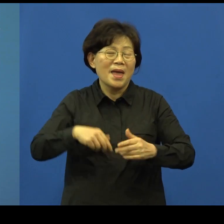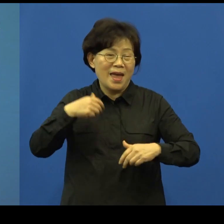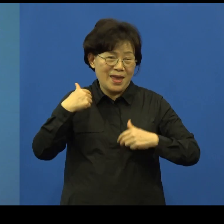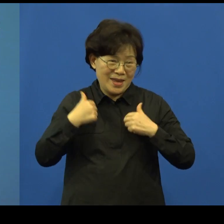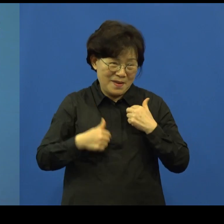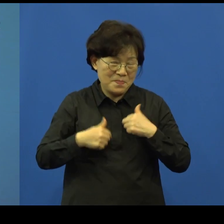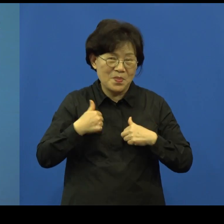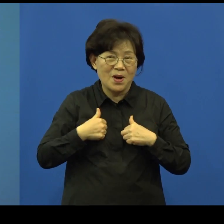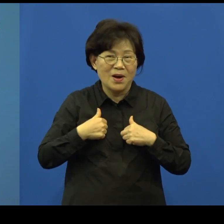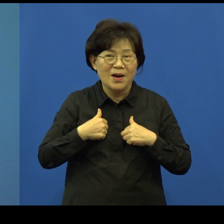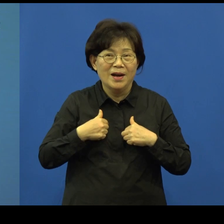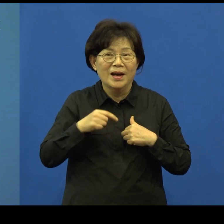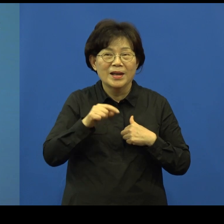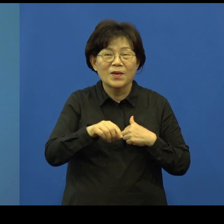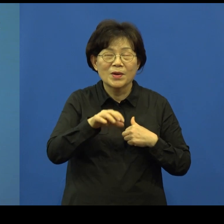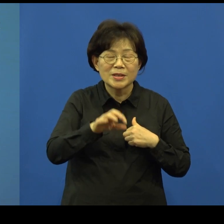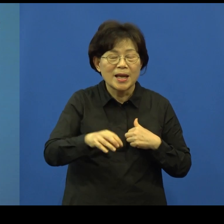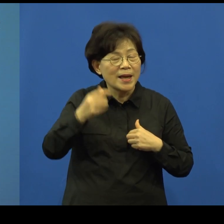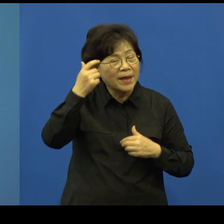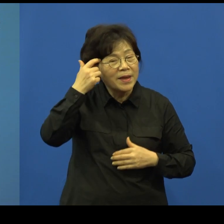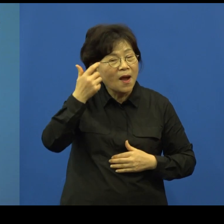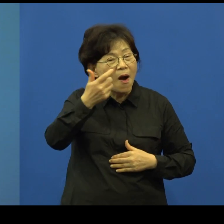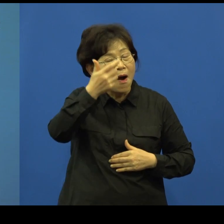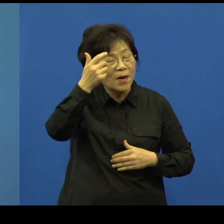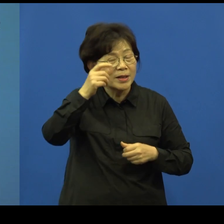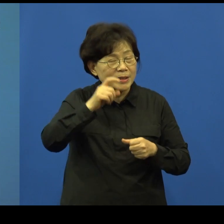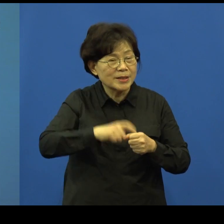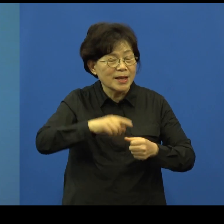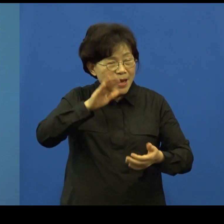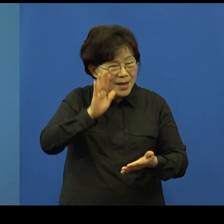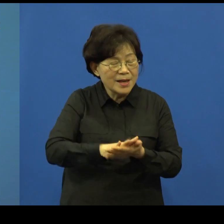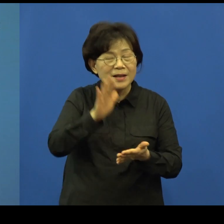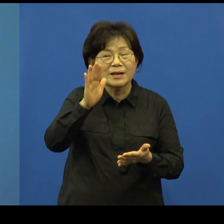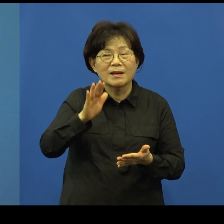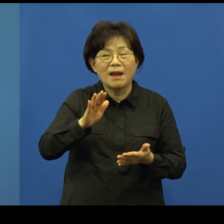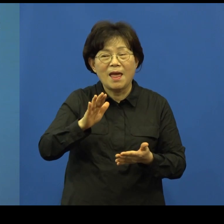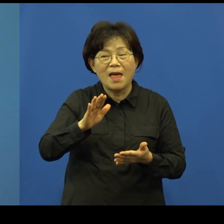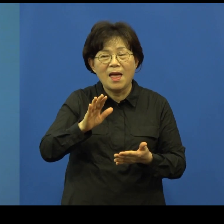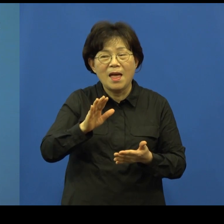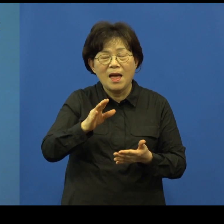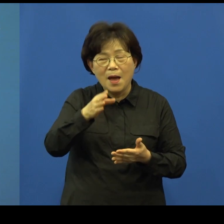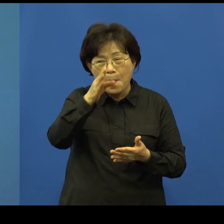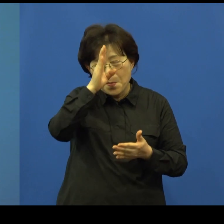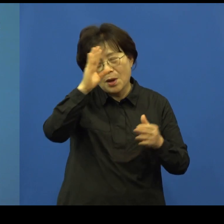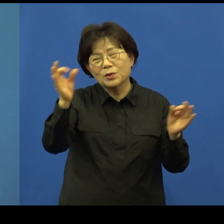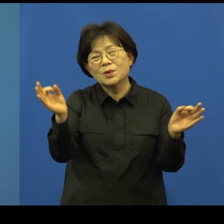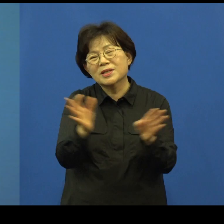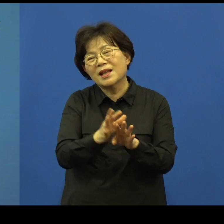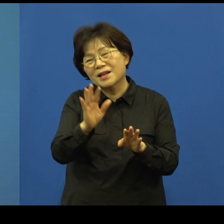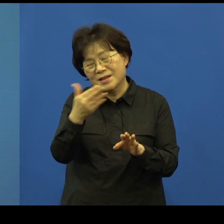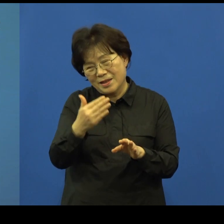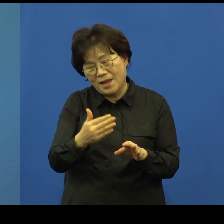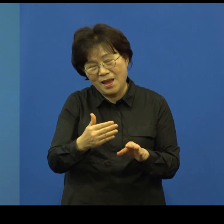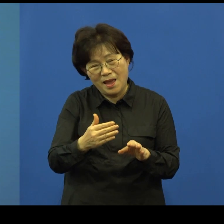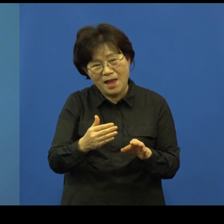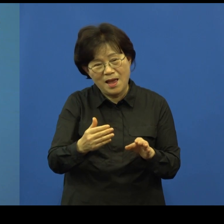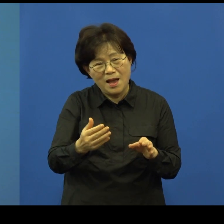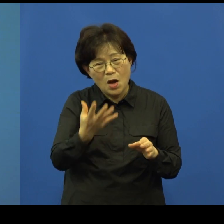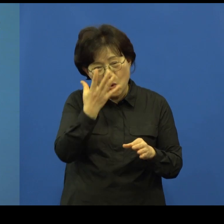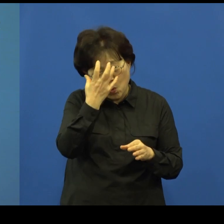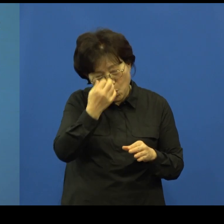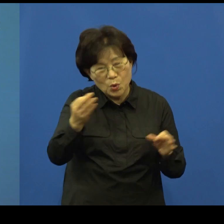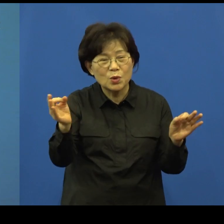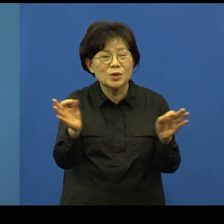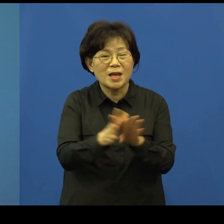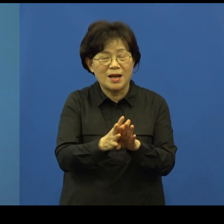여기 오면서 이 안에 있는 영적인 열기에 암덩어리도 떨어져 나가버린 거예요. 어둠의 감정이